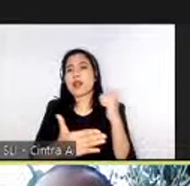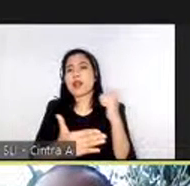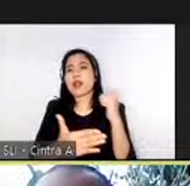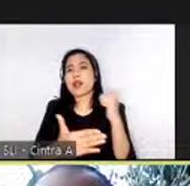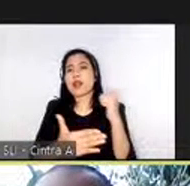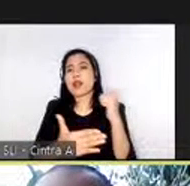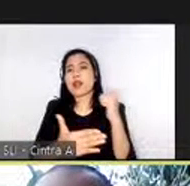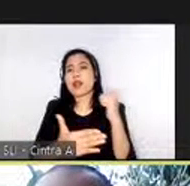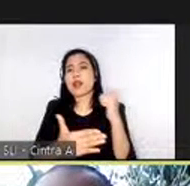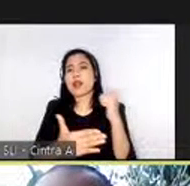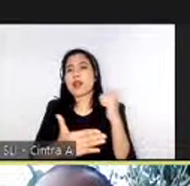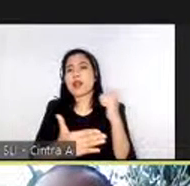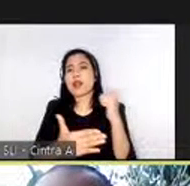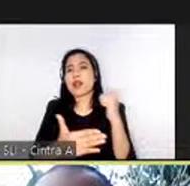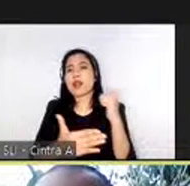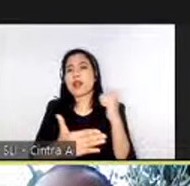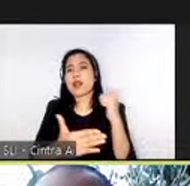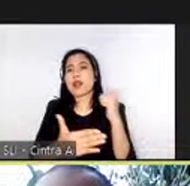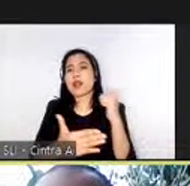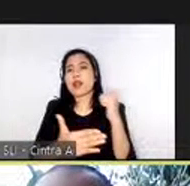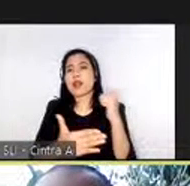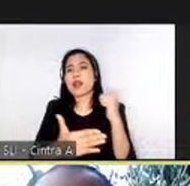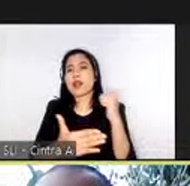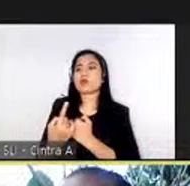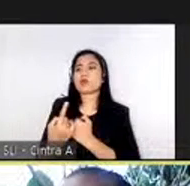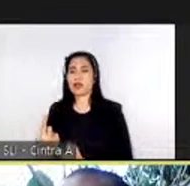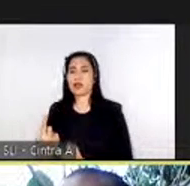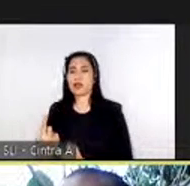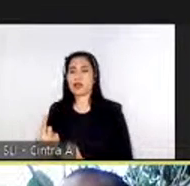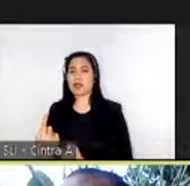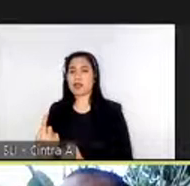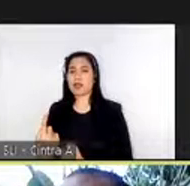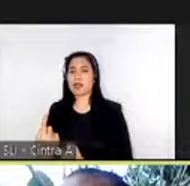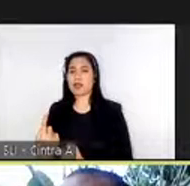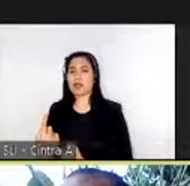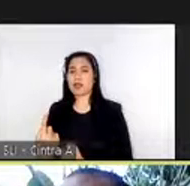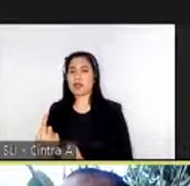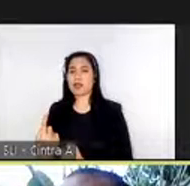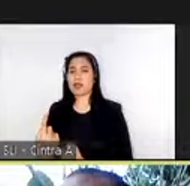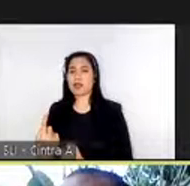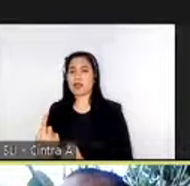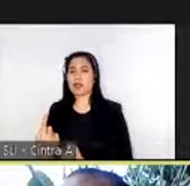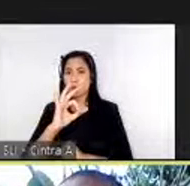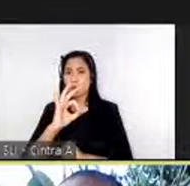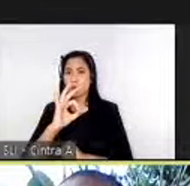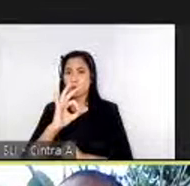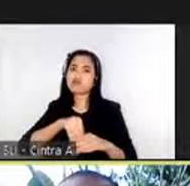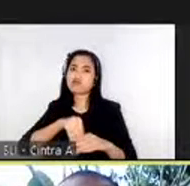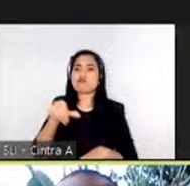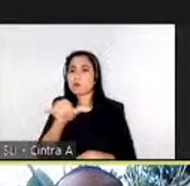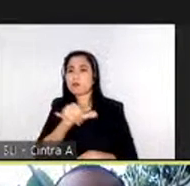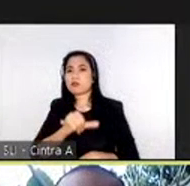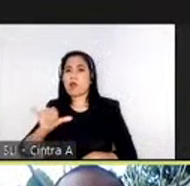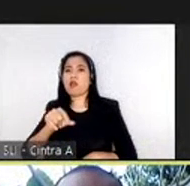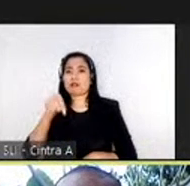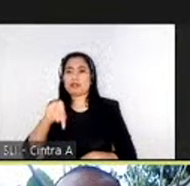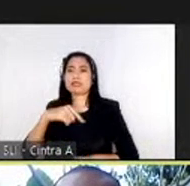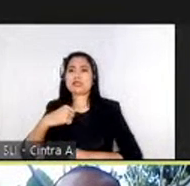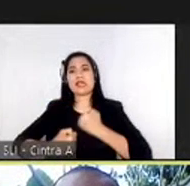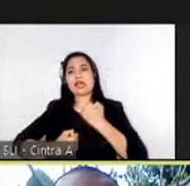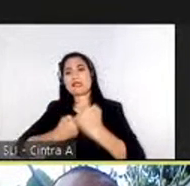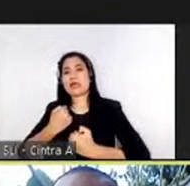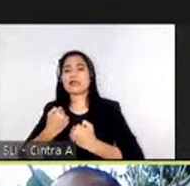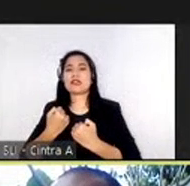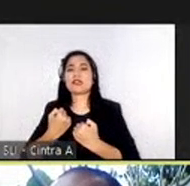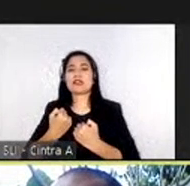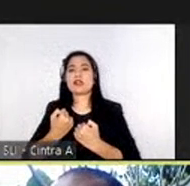banyak juga teman-teman ngo yang berintervensi bersama dalam kegiatan-kegiatan atau